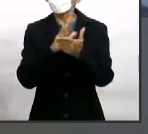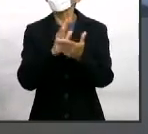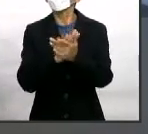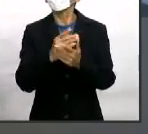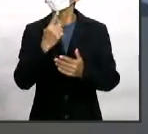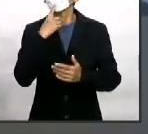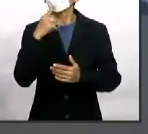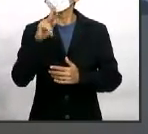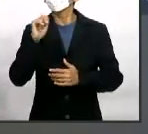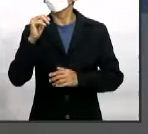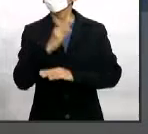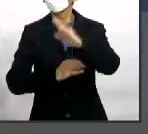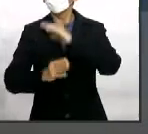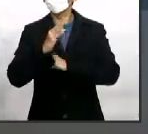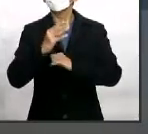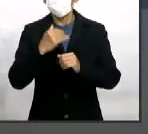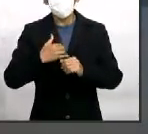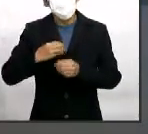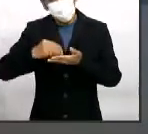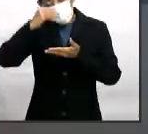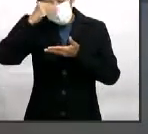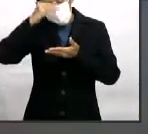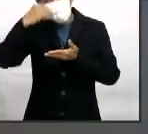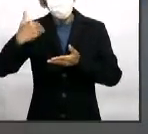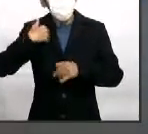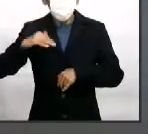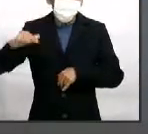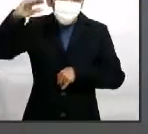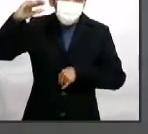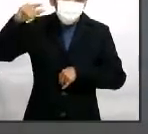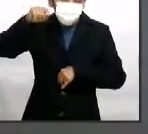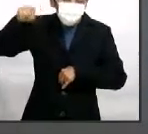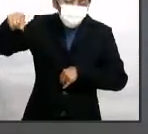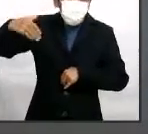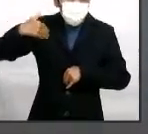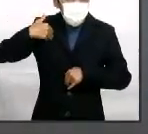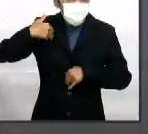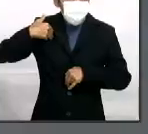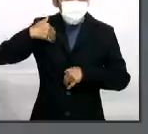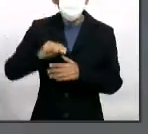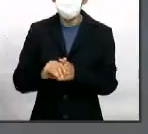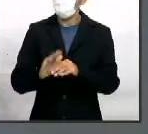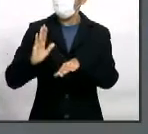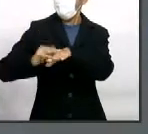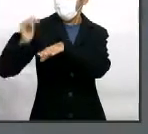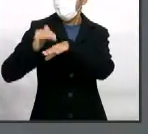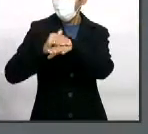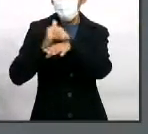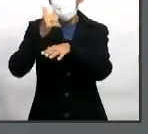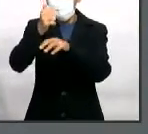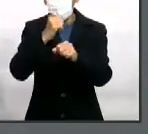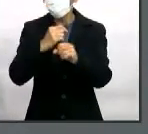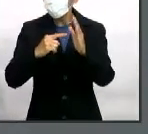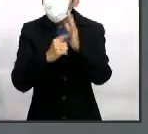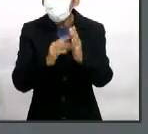นทบุรีครับแล้วก็พอเราเข้าไปอยู่ตรงนั้นเนี่ยจริงๆมันมีพี่ๆหลายคนที่เขาประสบความสำเร็จณตอนนั้นเนี่ยอย่